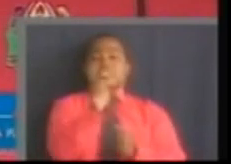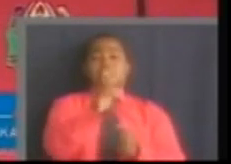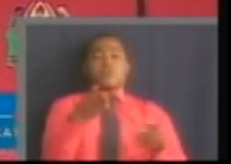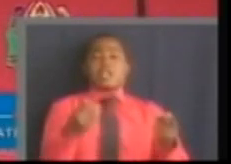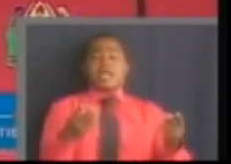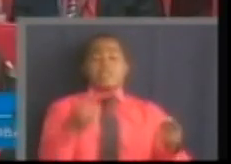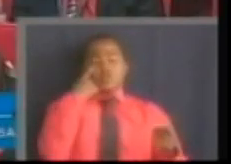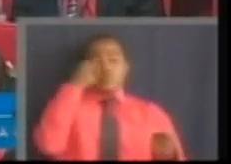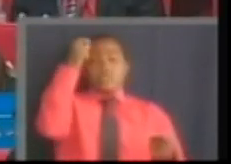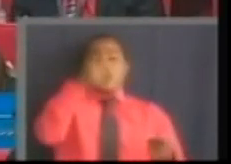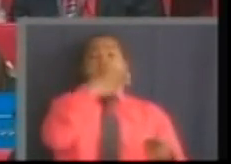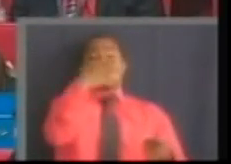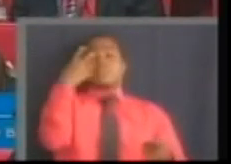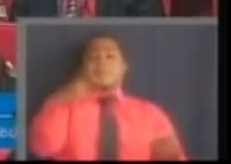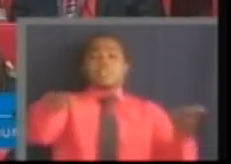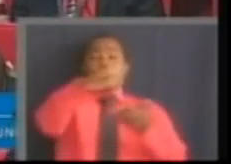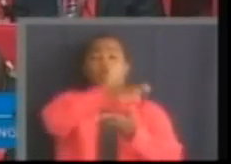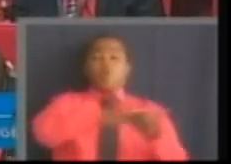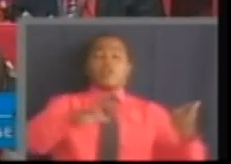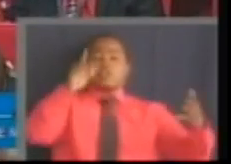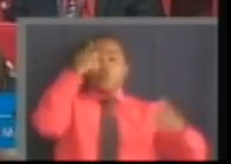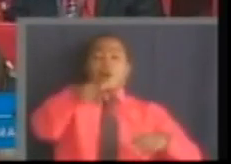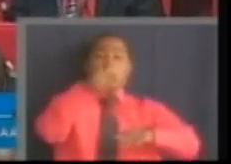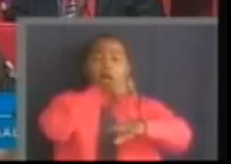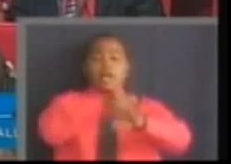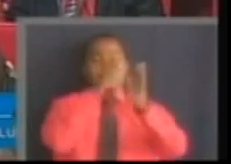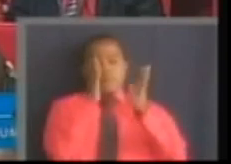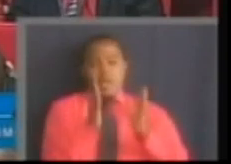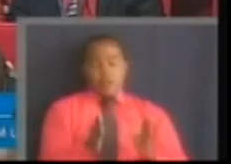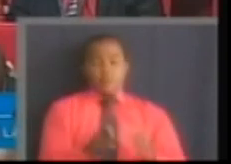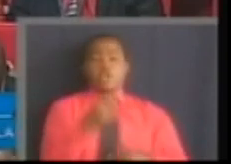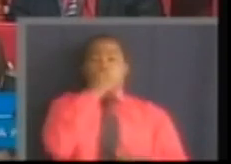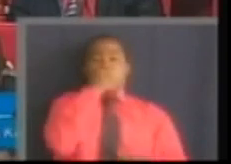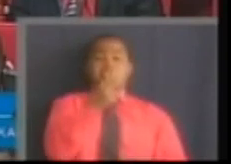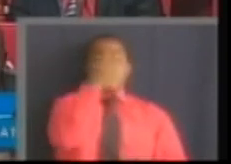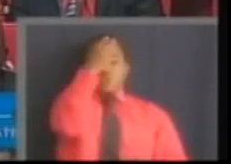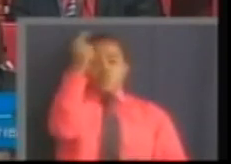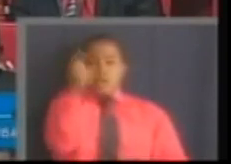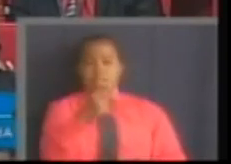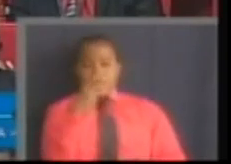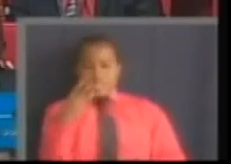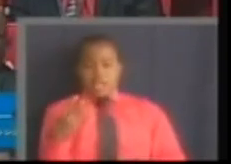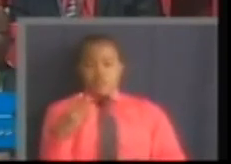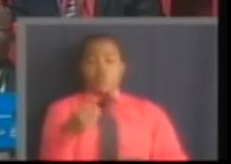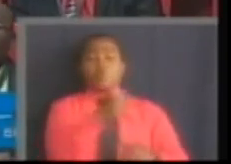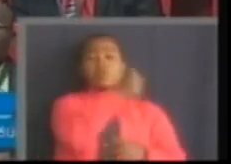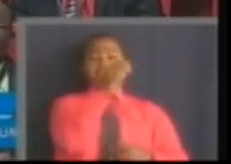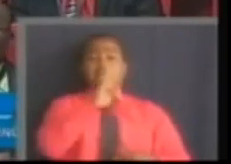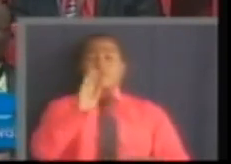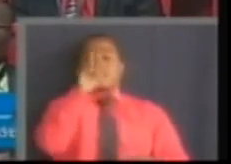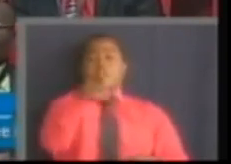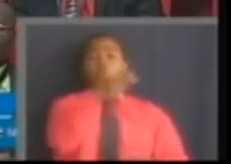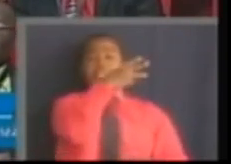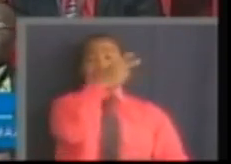wakati. Na tunaposema tu set ya kupigia watu 52, kwa bara tunakuwa ni watu 33 na